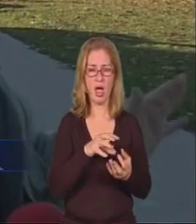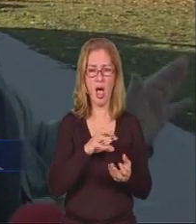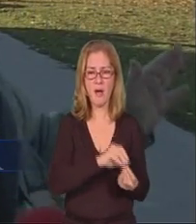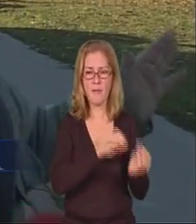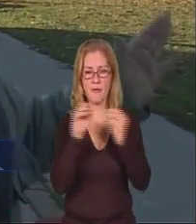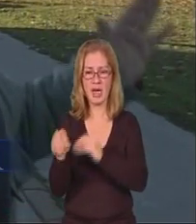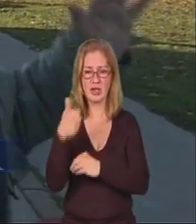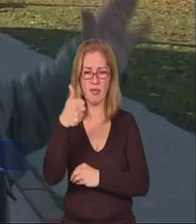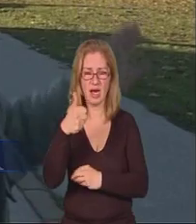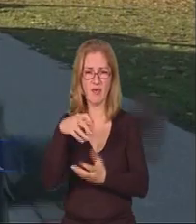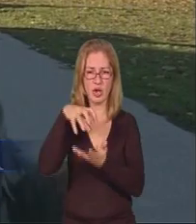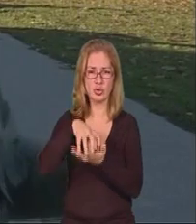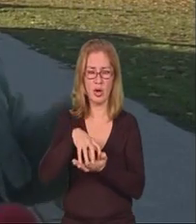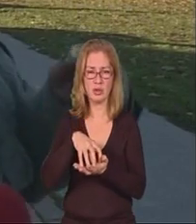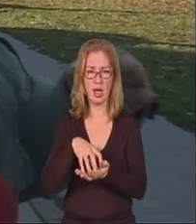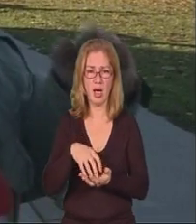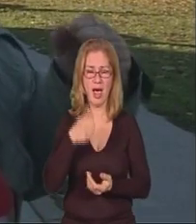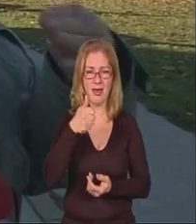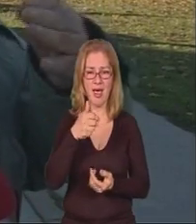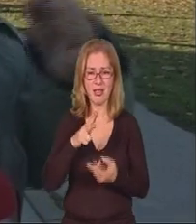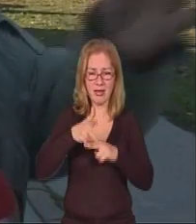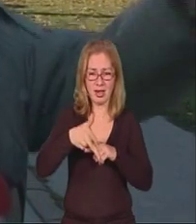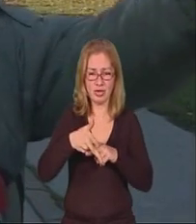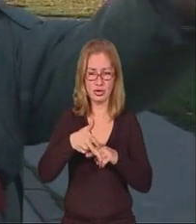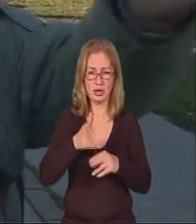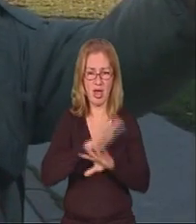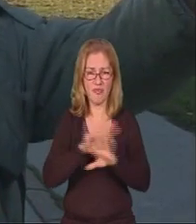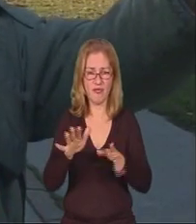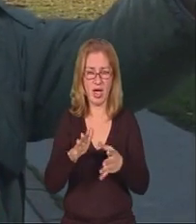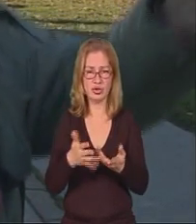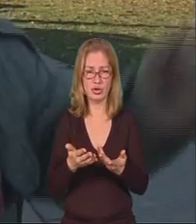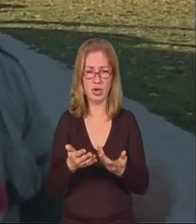prvu zonu da ode Veternik, čitam. A 1/3 je u prvoj zoni,